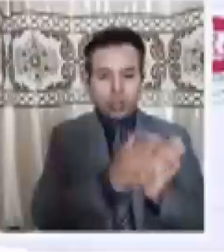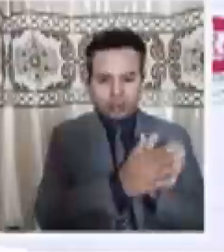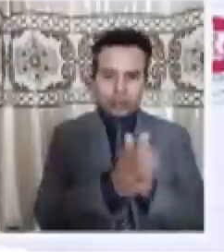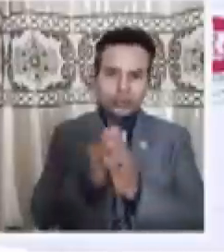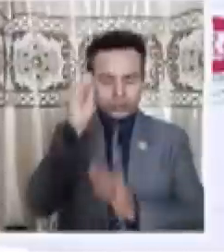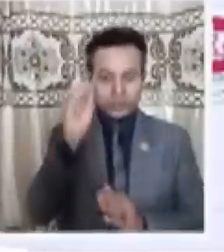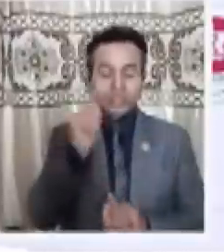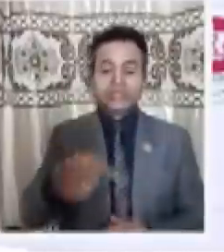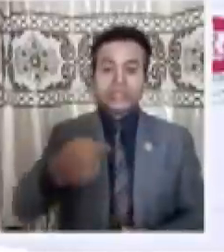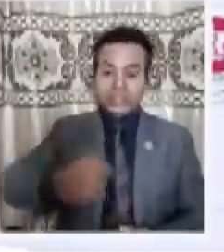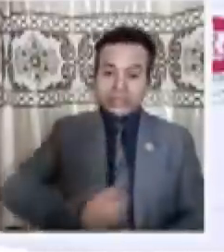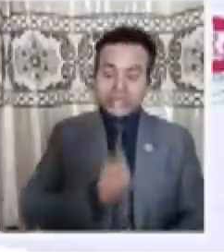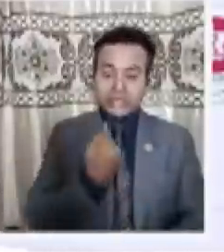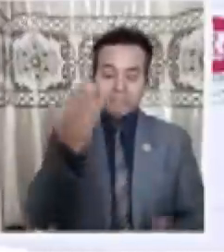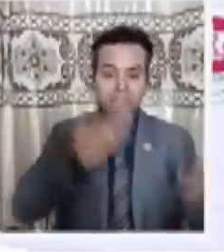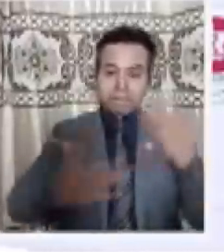সুরক্ষা আপনার হাতে।